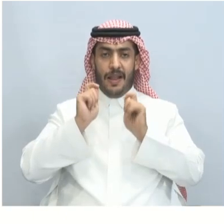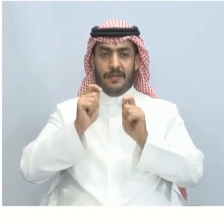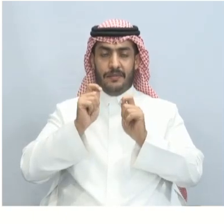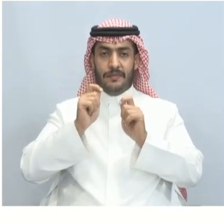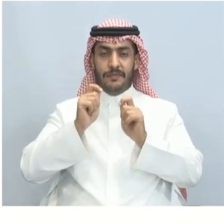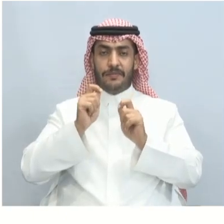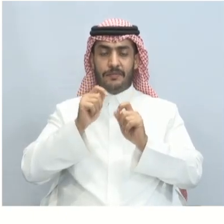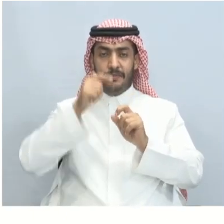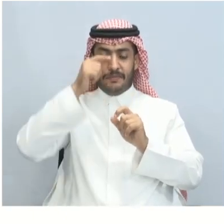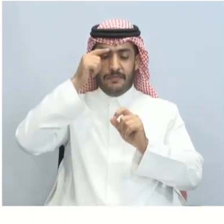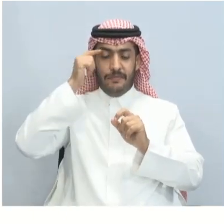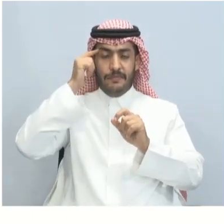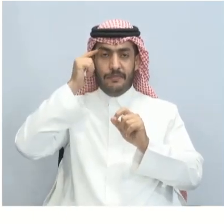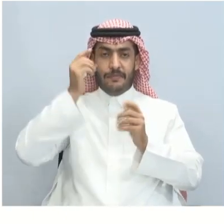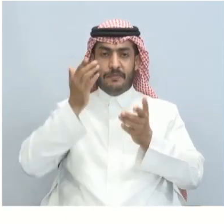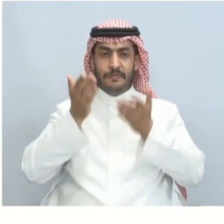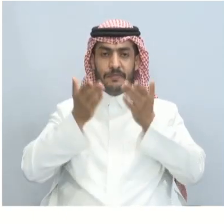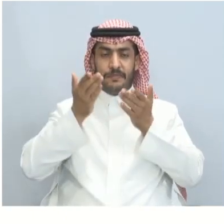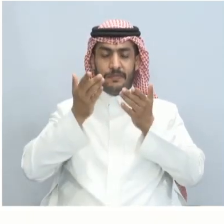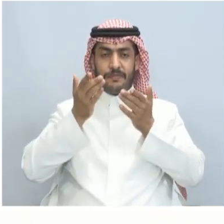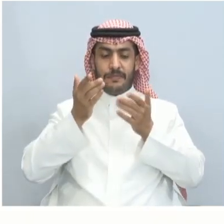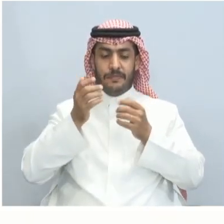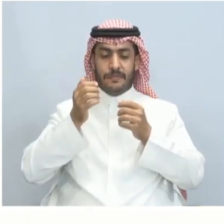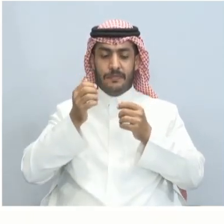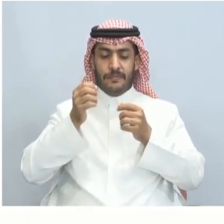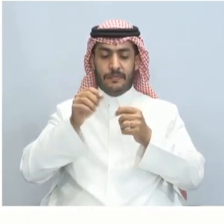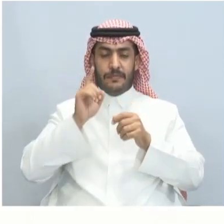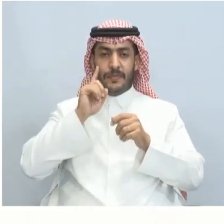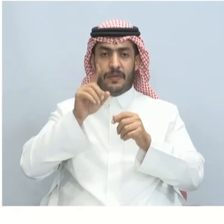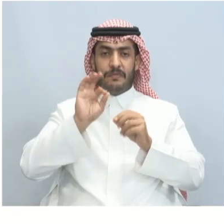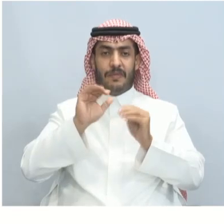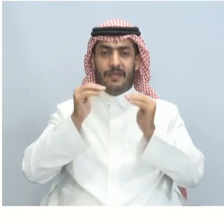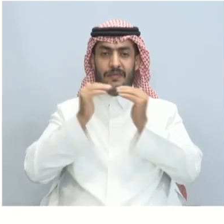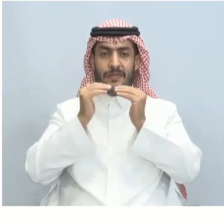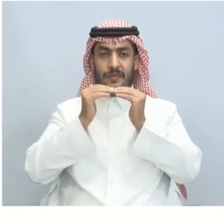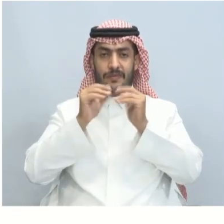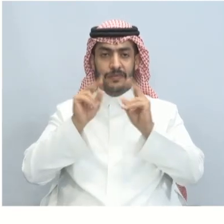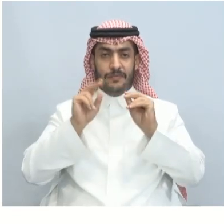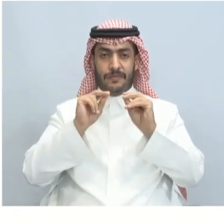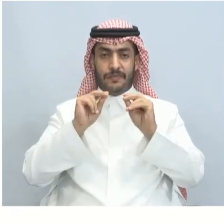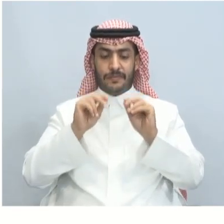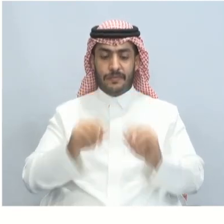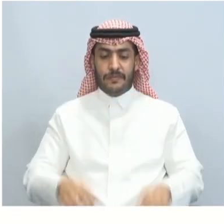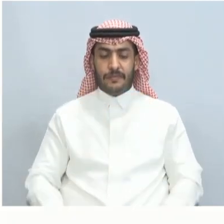لها لو قمنا بمقارنتها بالوضع الاصلي سوف نجد انها متسا